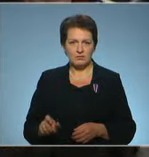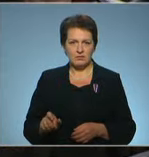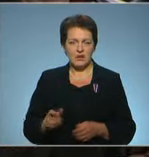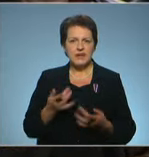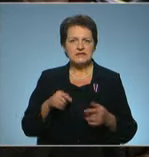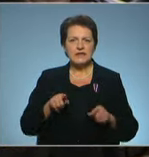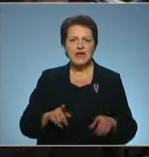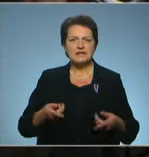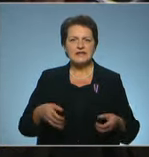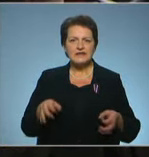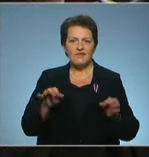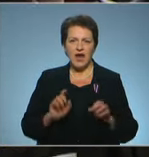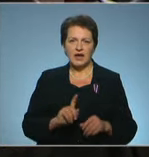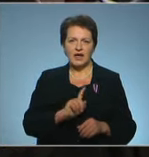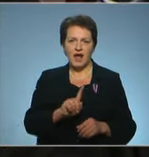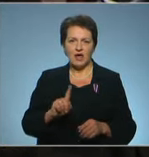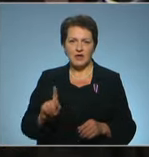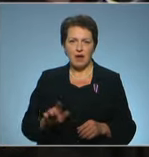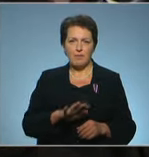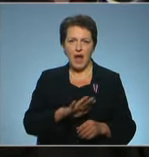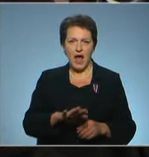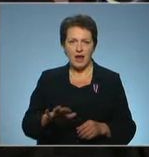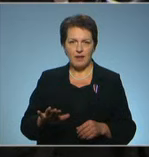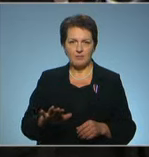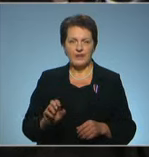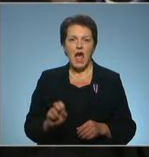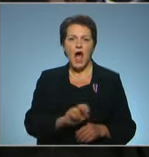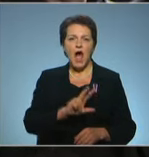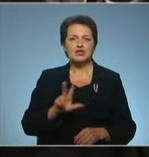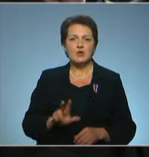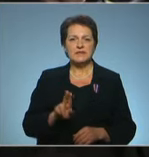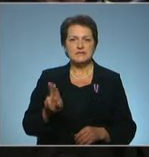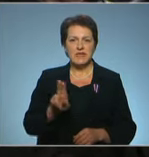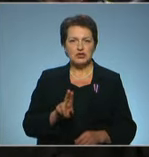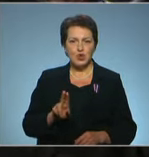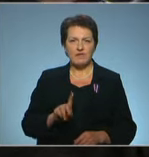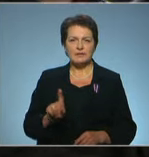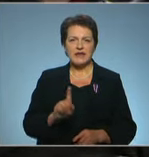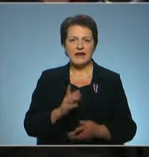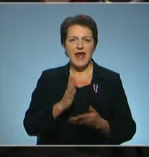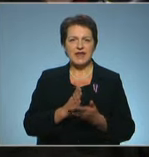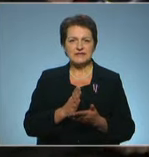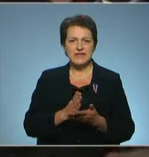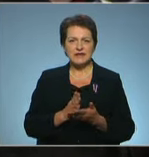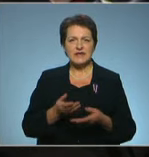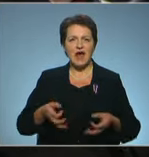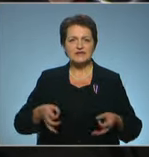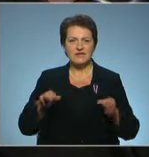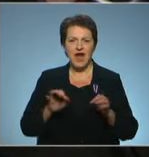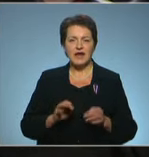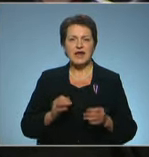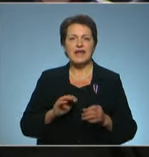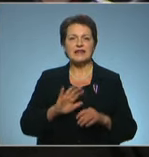Cik tas ir svarīgi katram bērnam? 18. novembris ir eksistenciāli svarīga diena